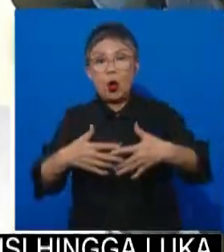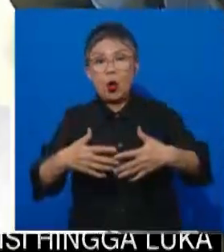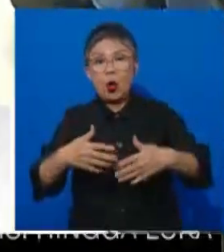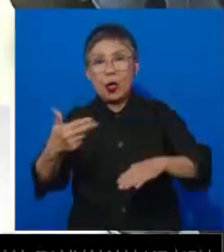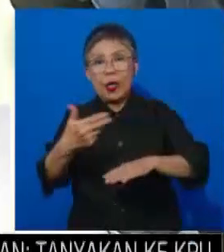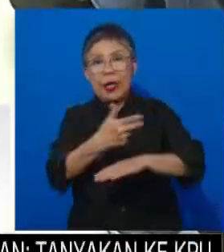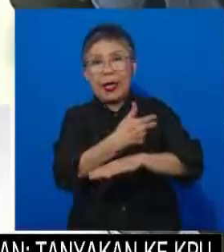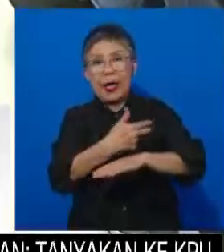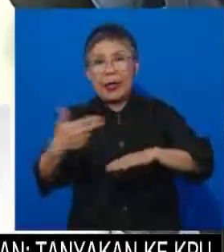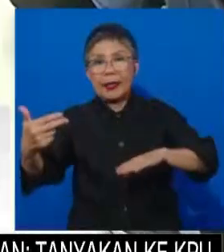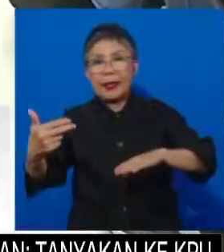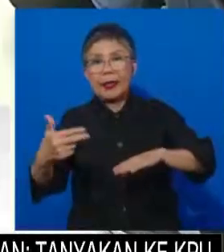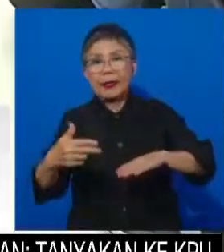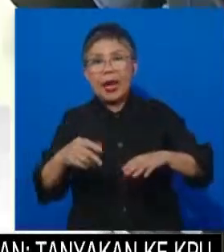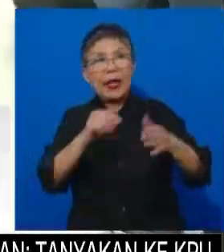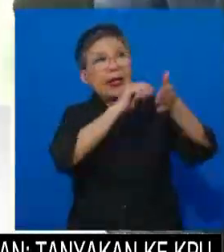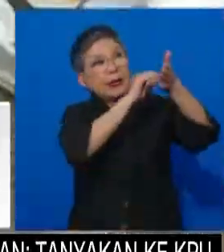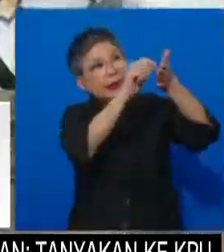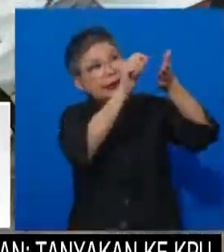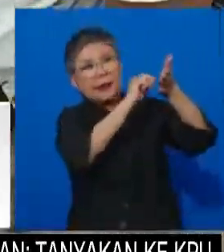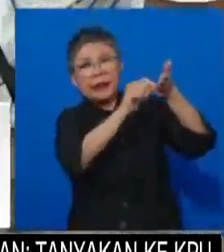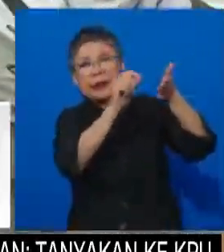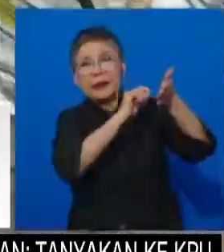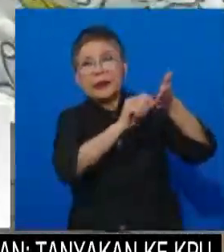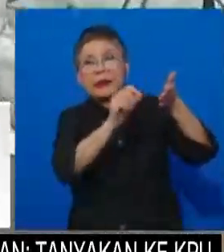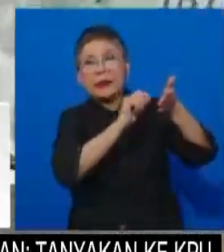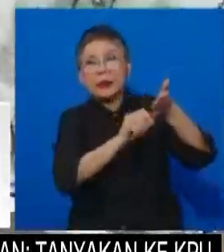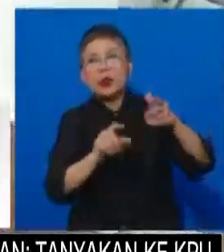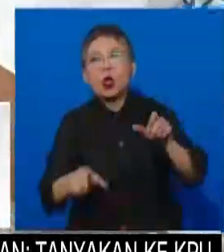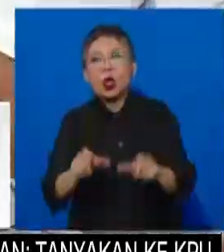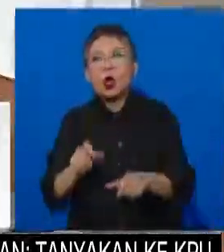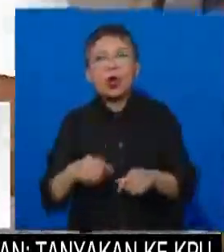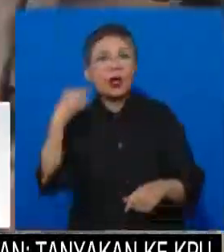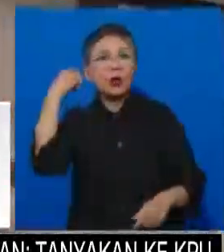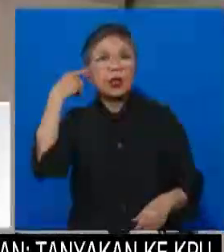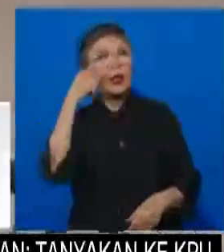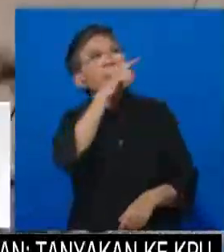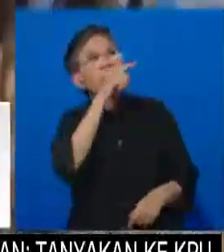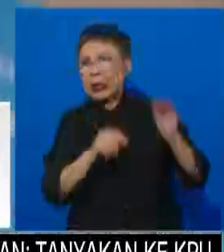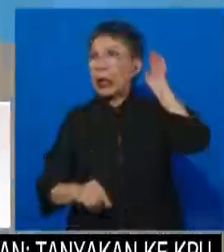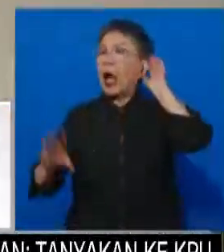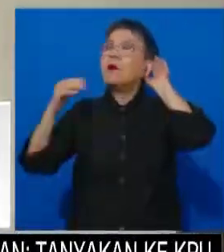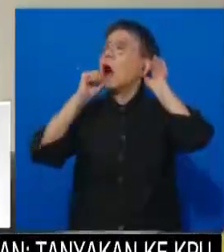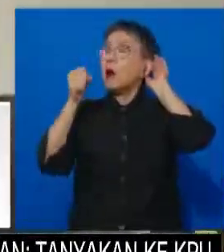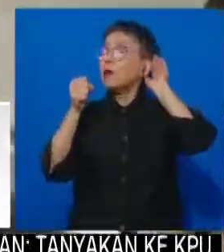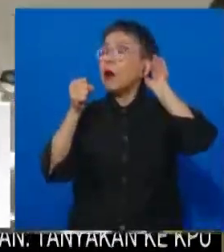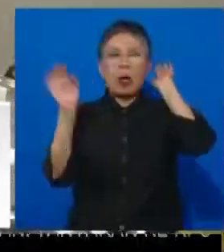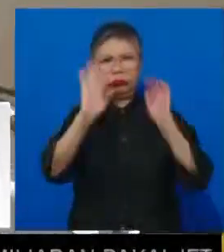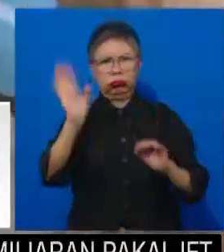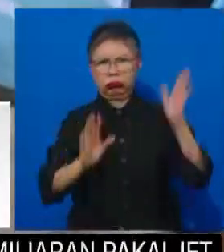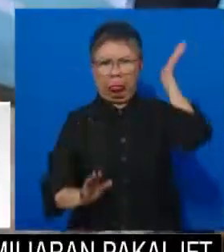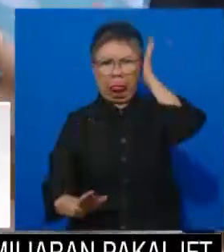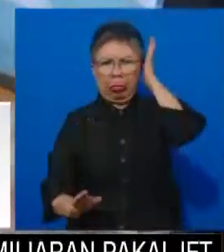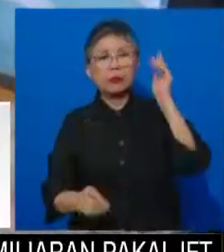LRT-nya kalau bisa ada teks yang berjalan buat menyandang tuli ya. Karena mereka kan nggak bisa mendengar